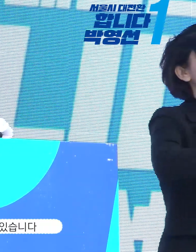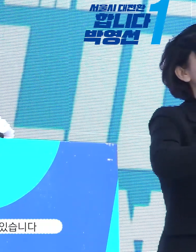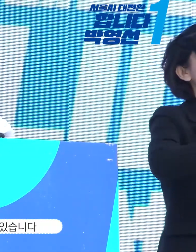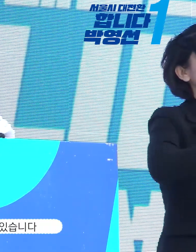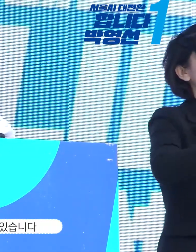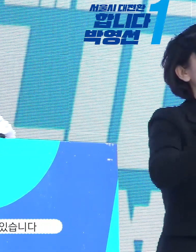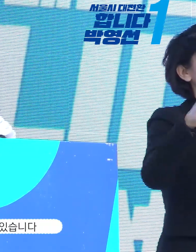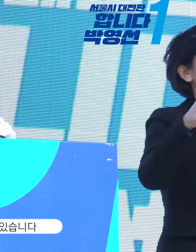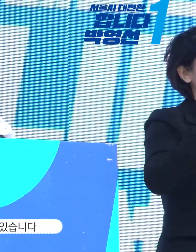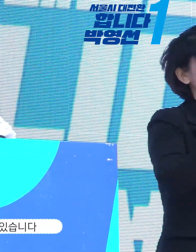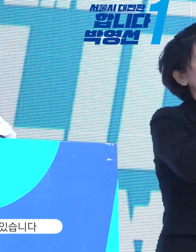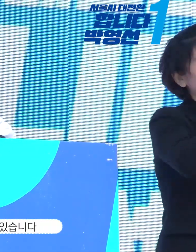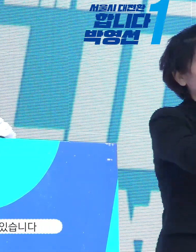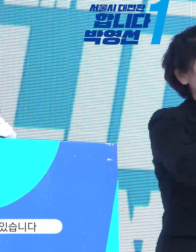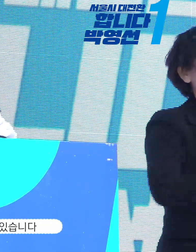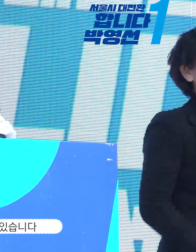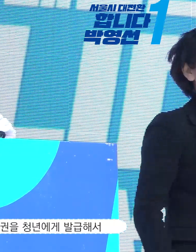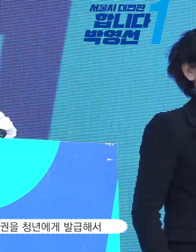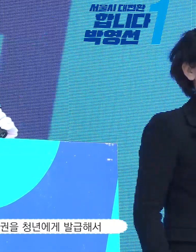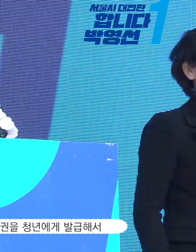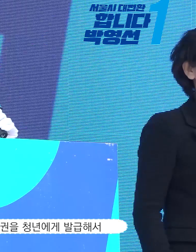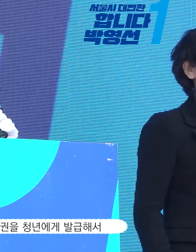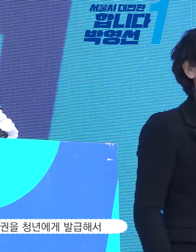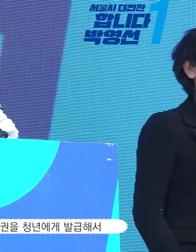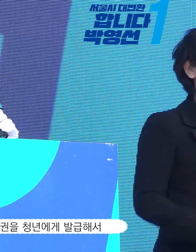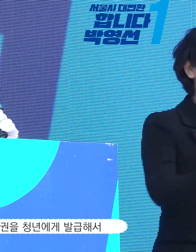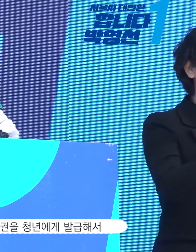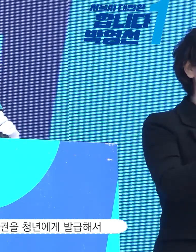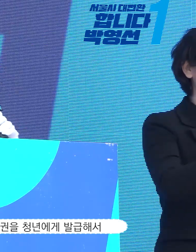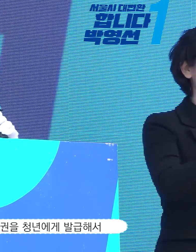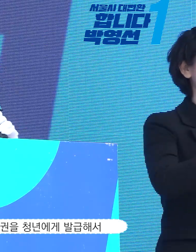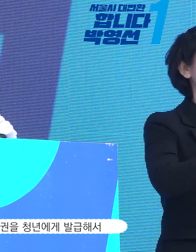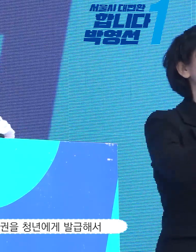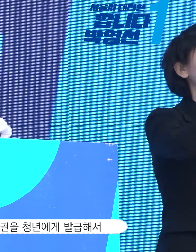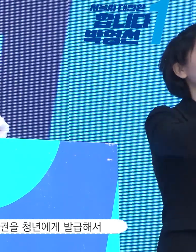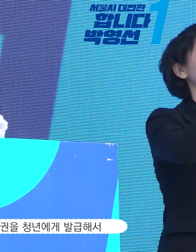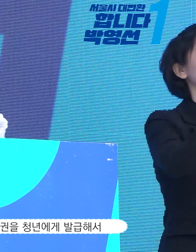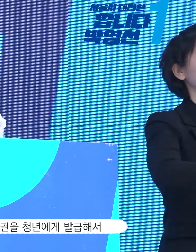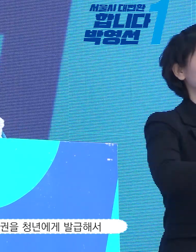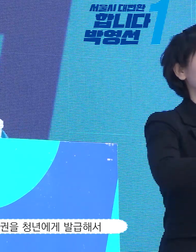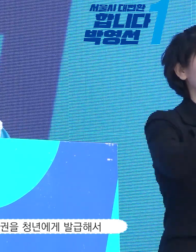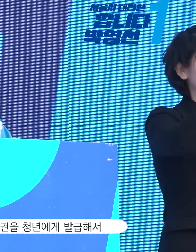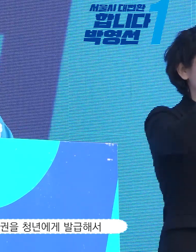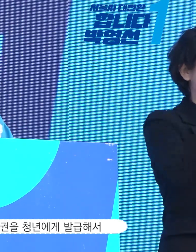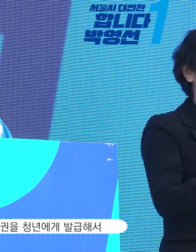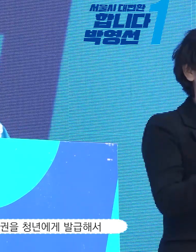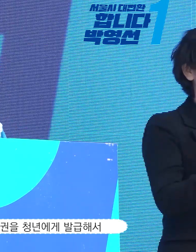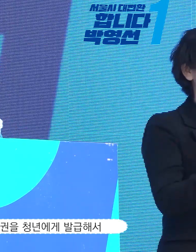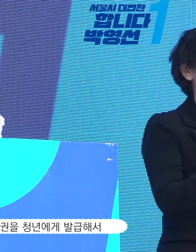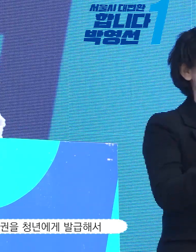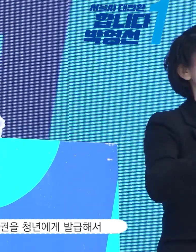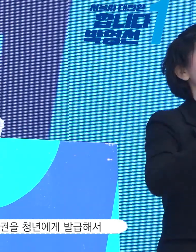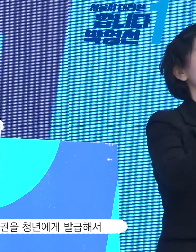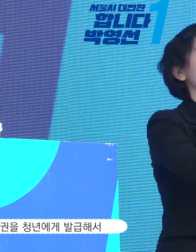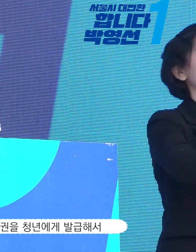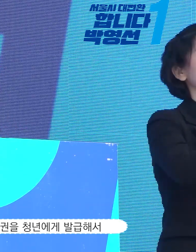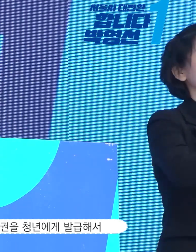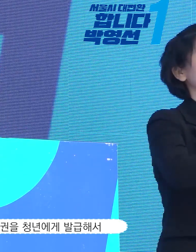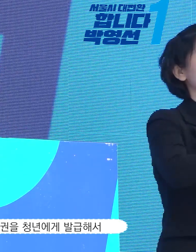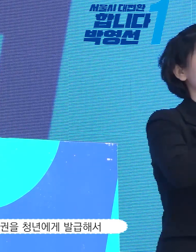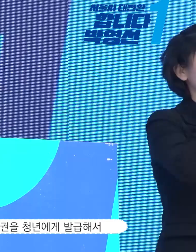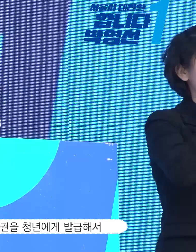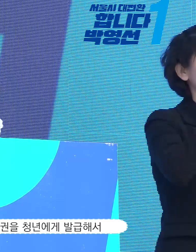위축시키고 있습니다. 그래서 약 40% 할인된 요금으로 이용이 가능한